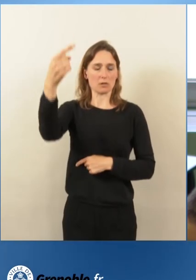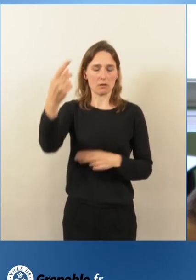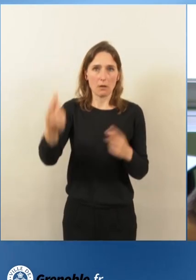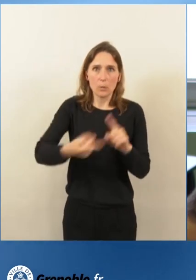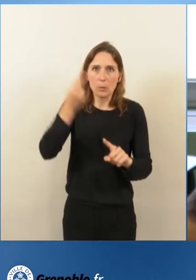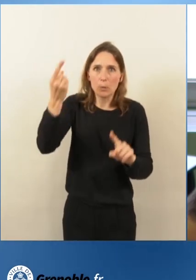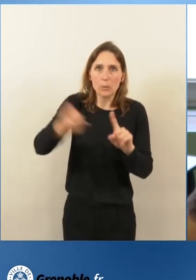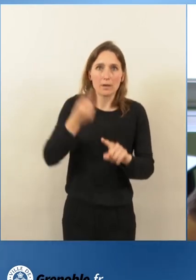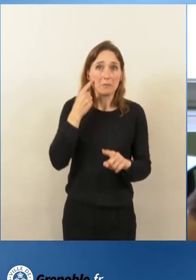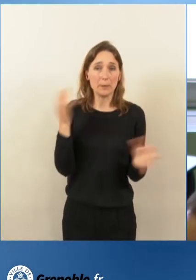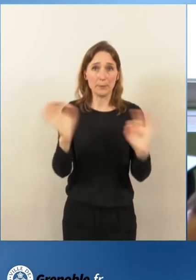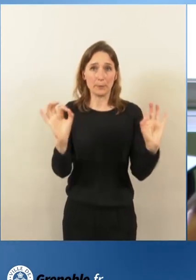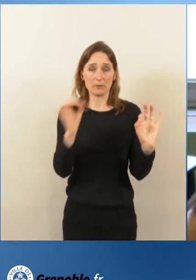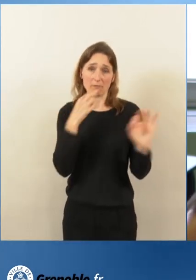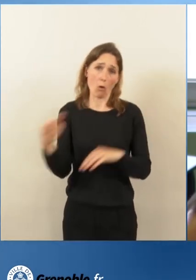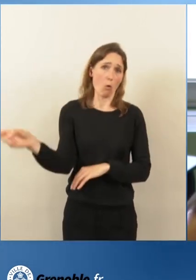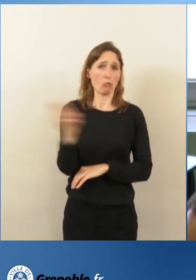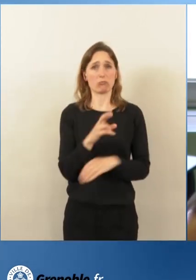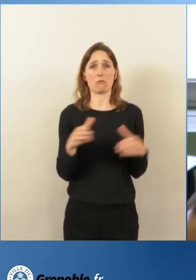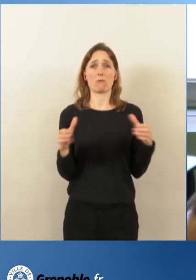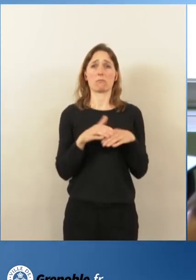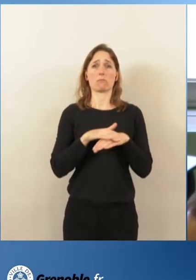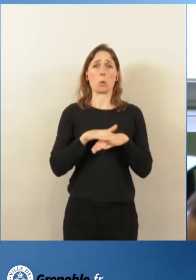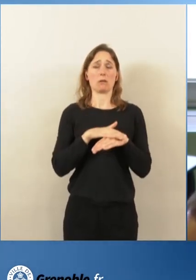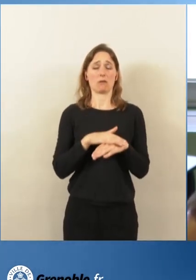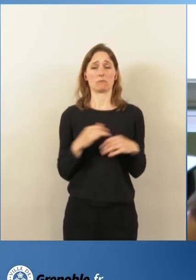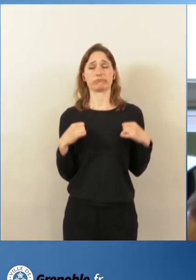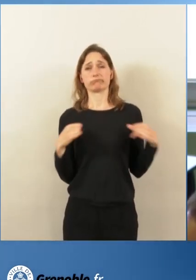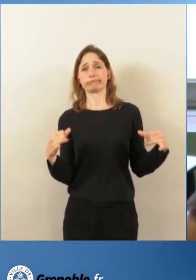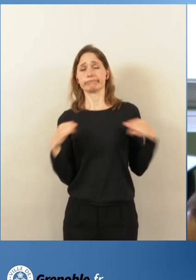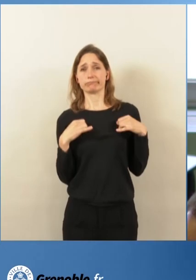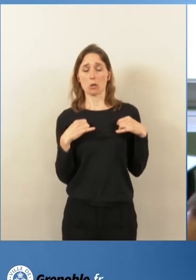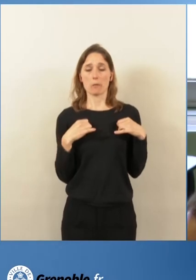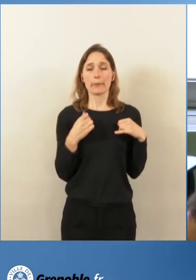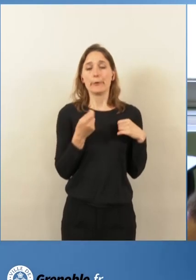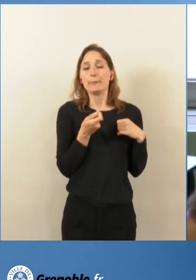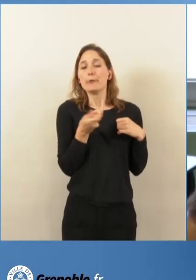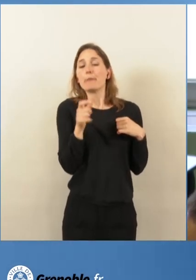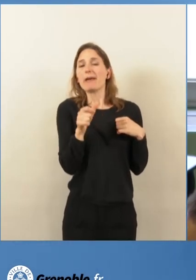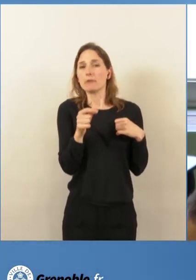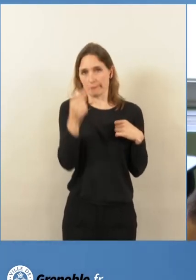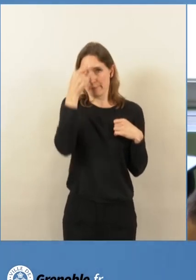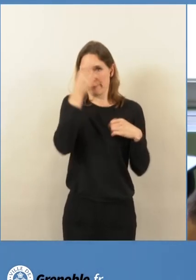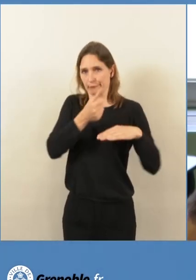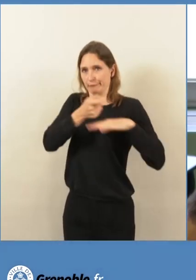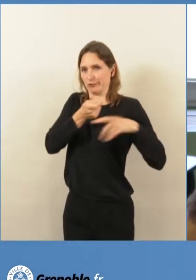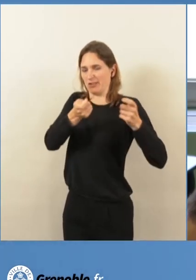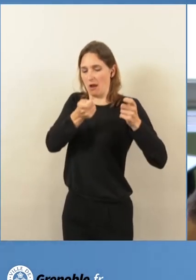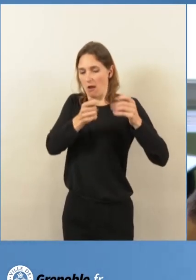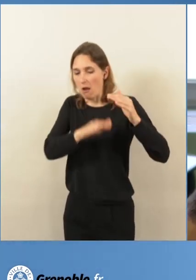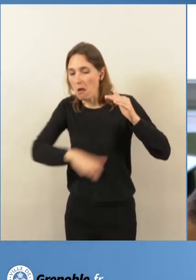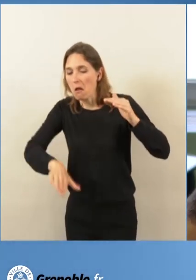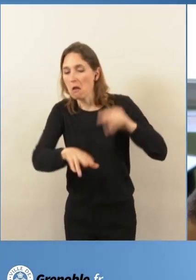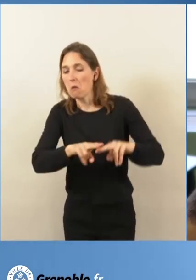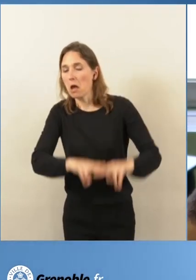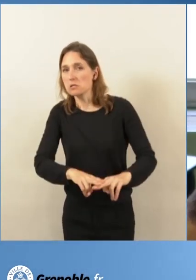au bon vieux parti politique pépère ou seul une poignée de la grande élite pense et dictée tous les autres sont des petits soldats